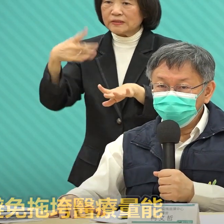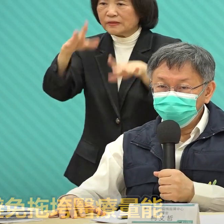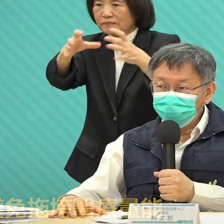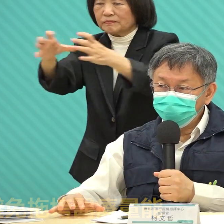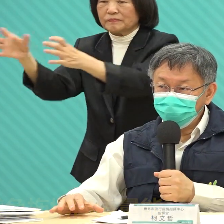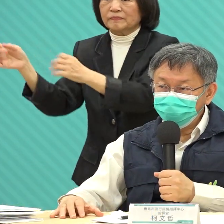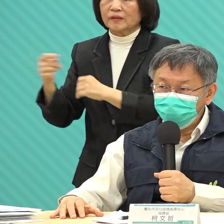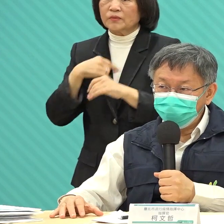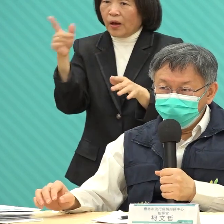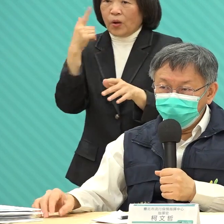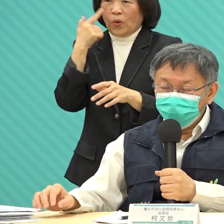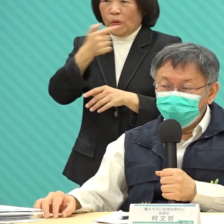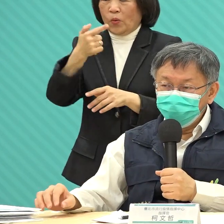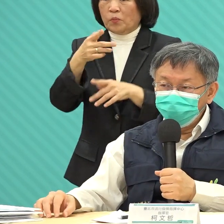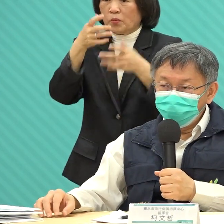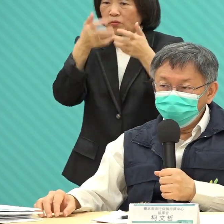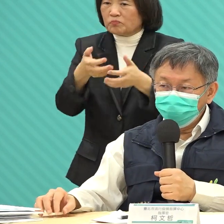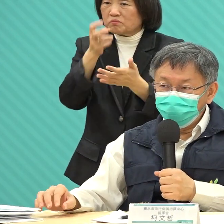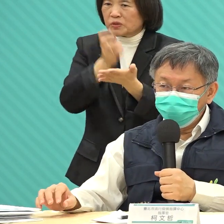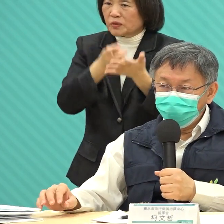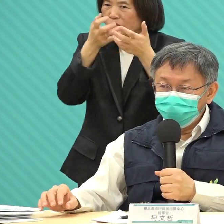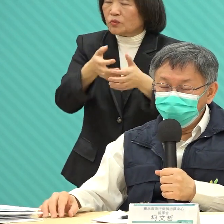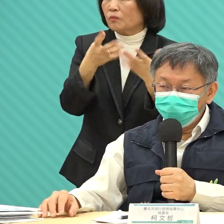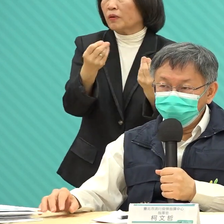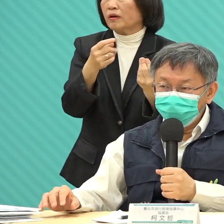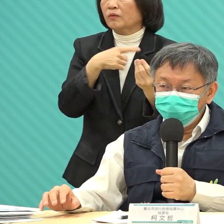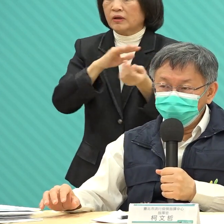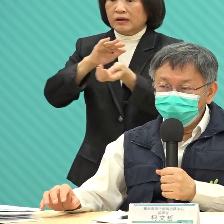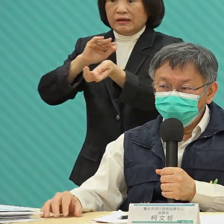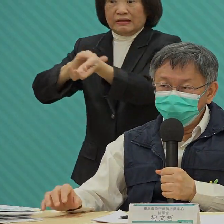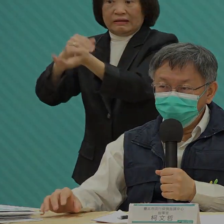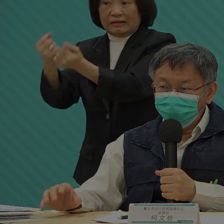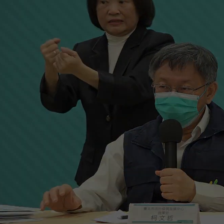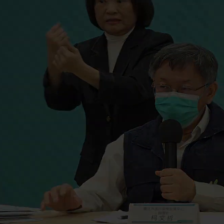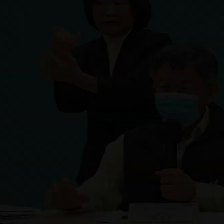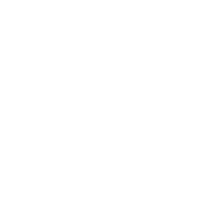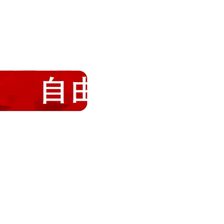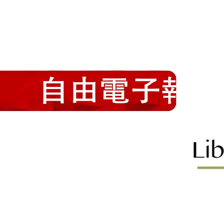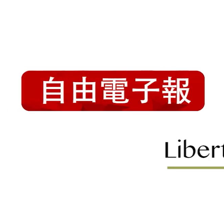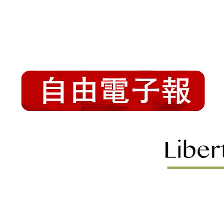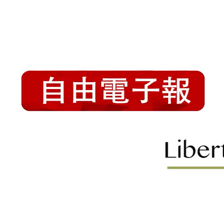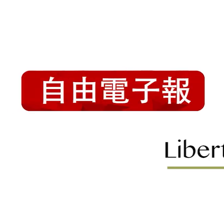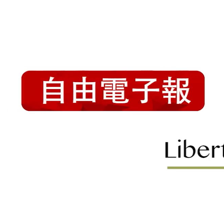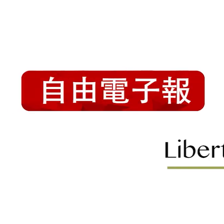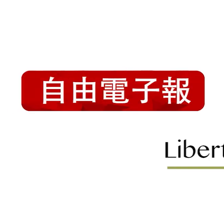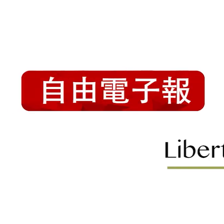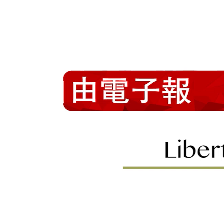症，所以我就不想把它摆在医院，你知道，把医疗体系击垮了。